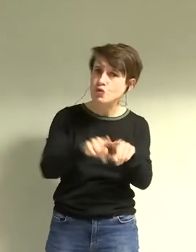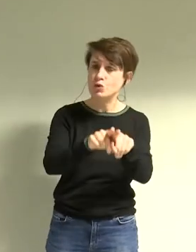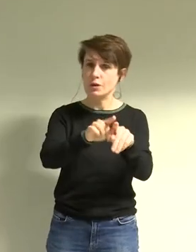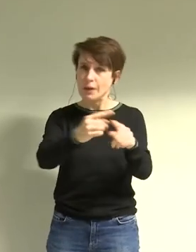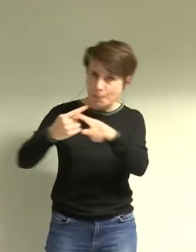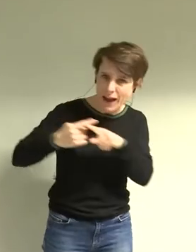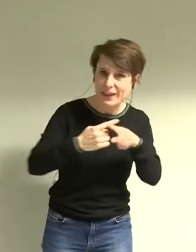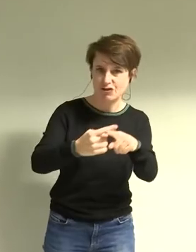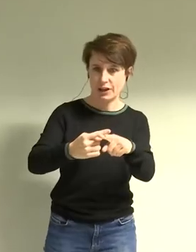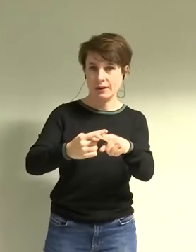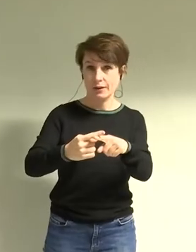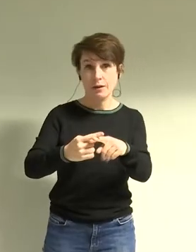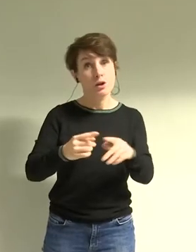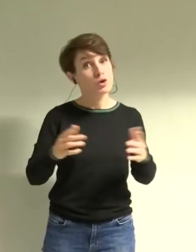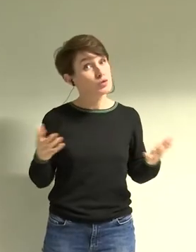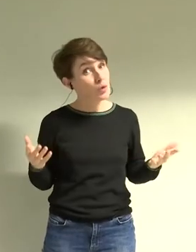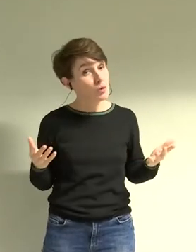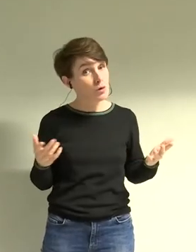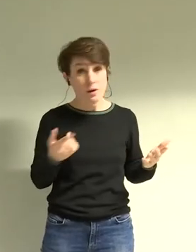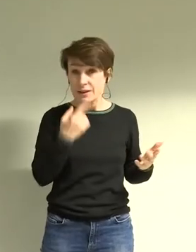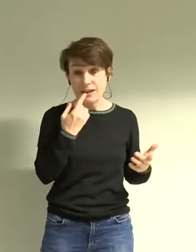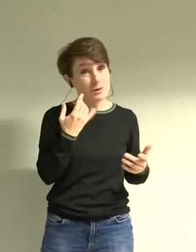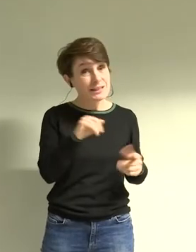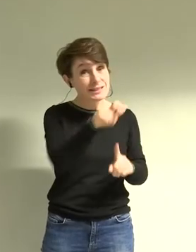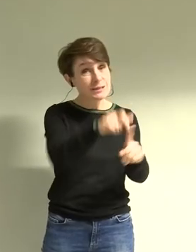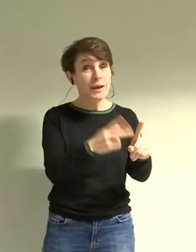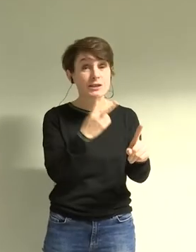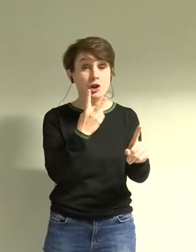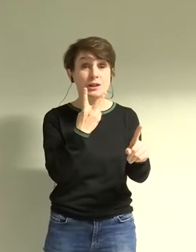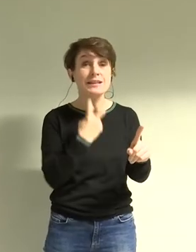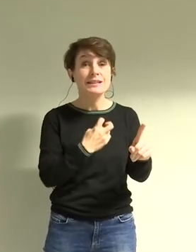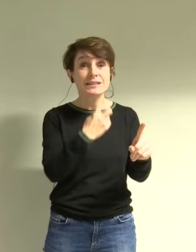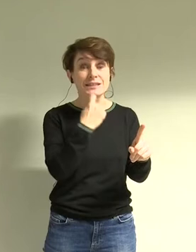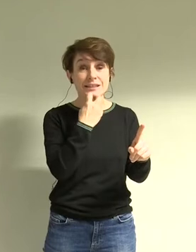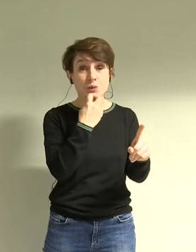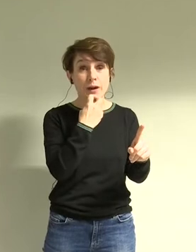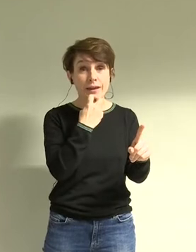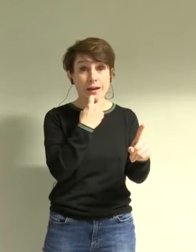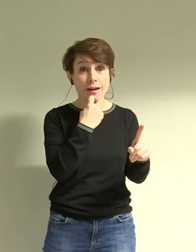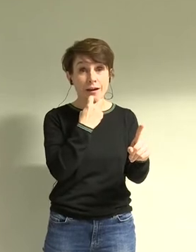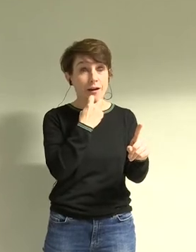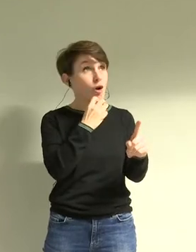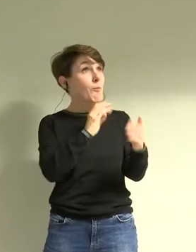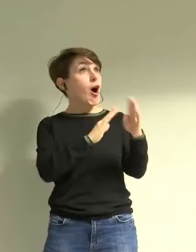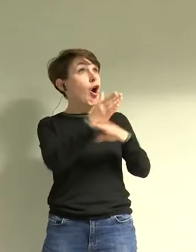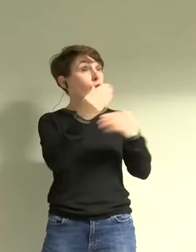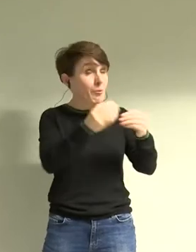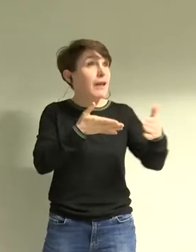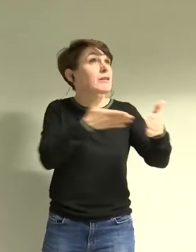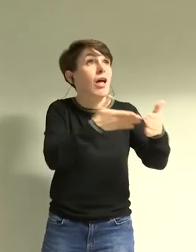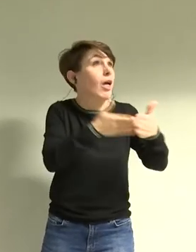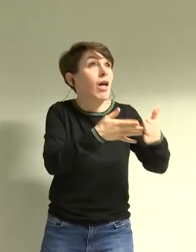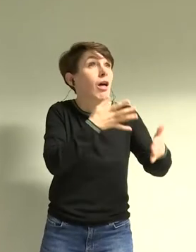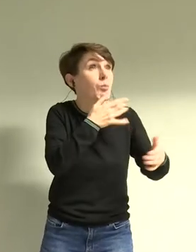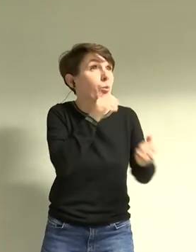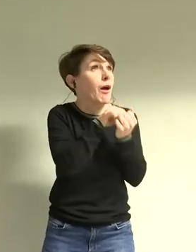le citoyen qui meurt la bouche ouverte devant son commerce inaccessible ne paraissant pas suffisamment